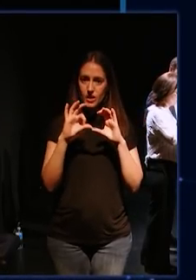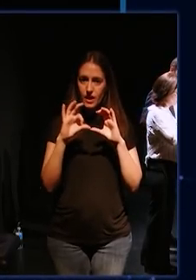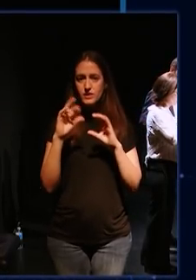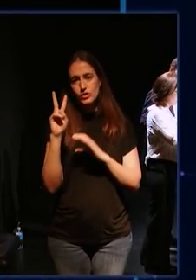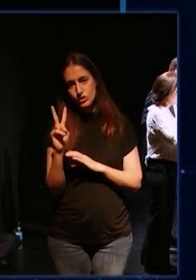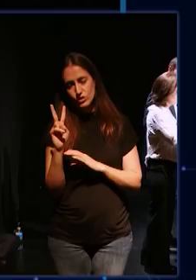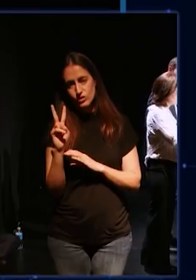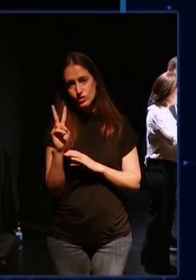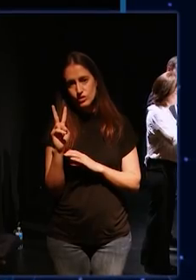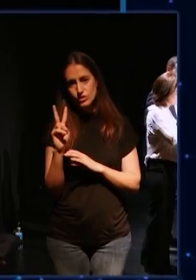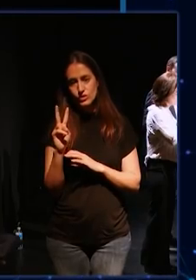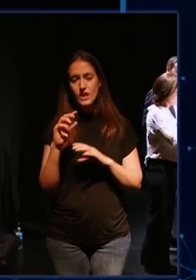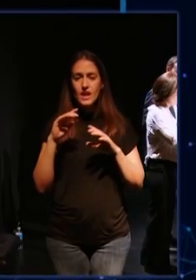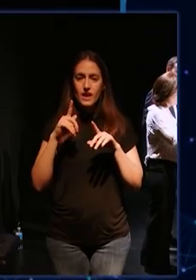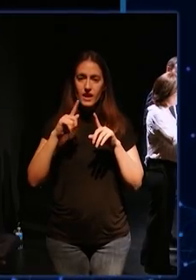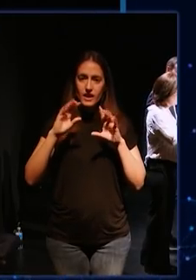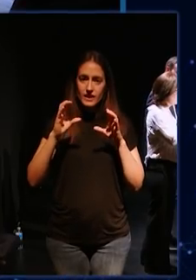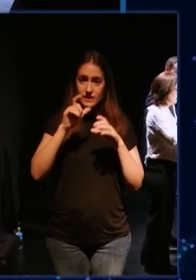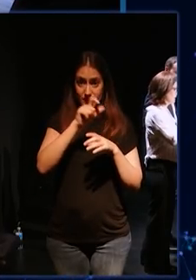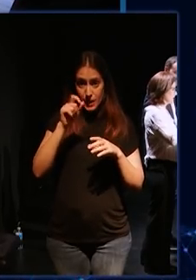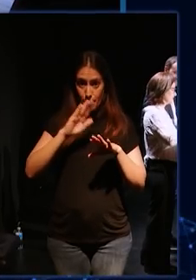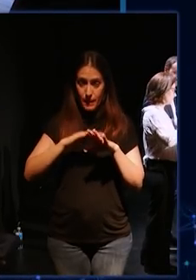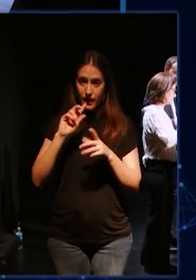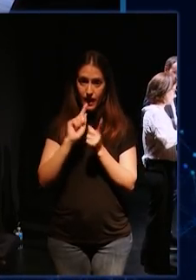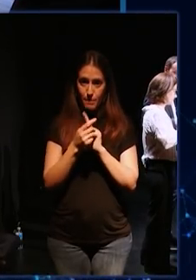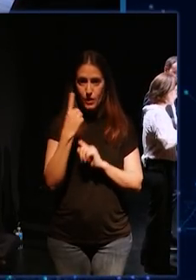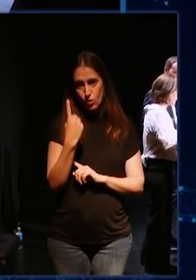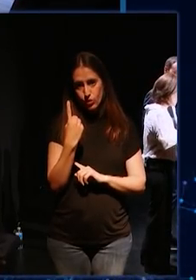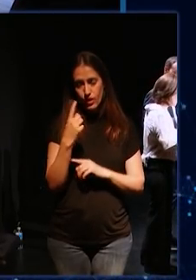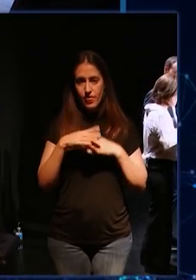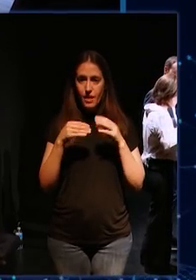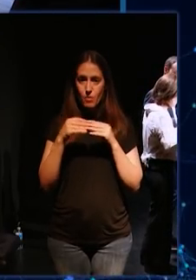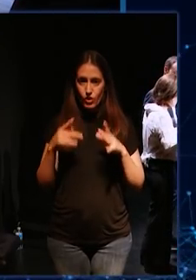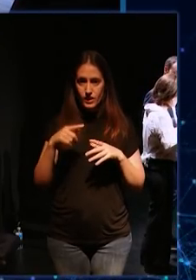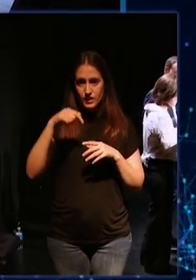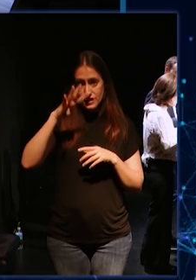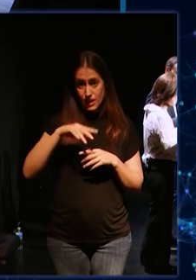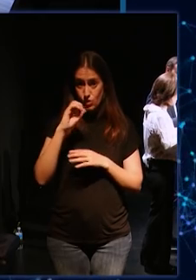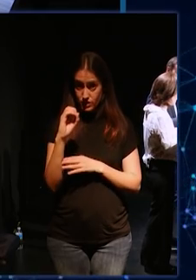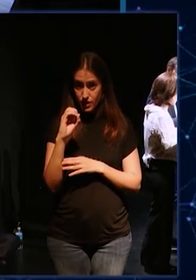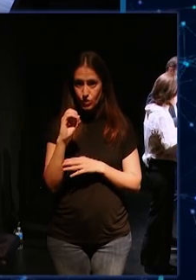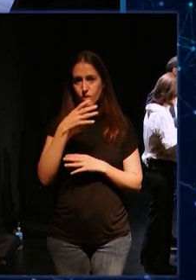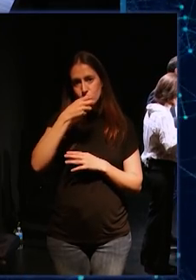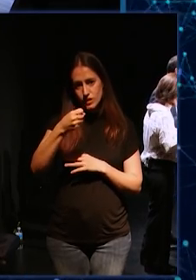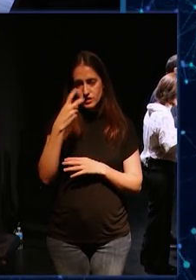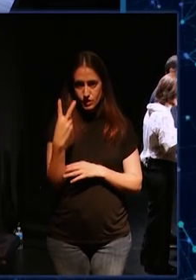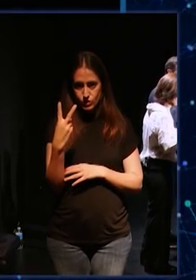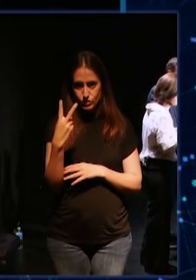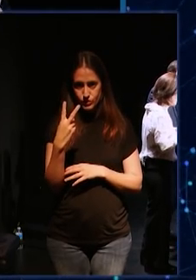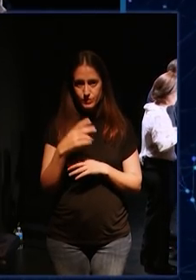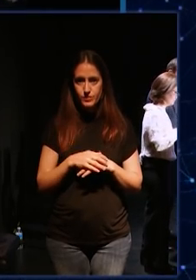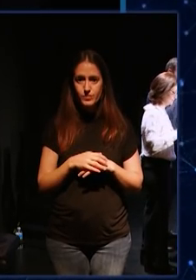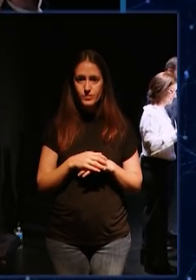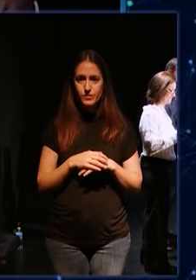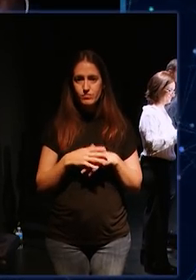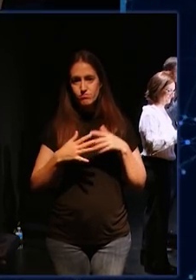2. Gent pel Canvi, 1. Demòcrates de Catalunya, 0. Partit Socialista, 2. Ara tothom va